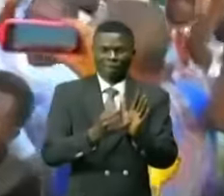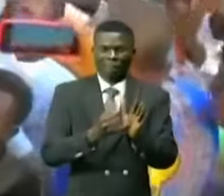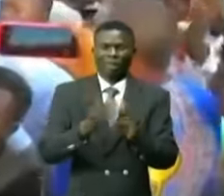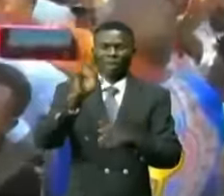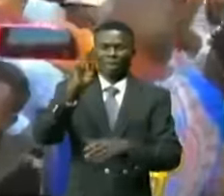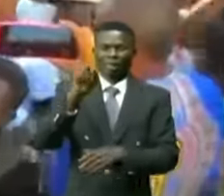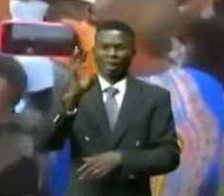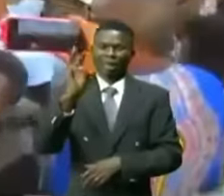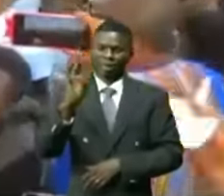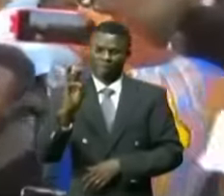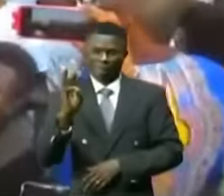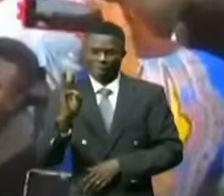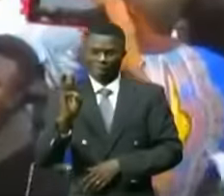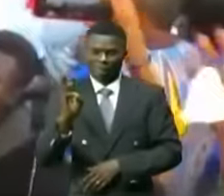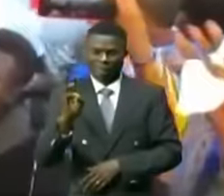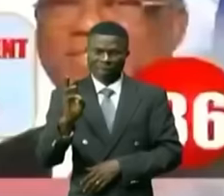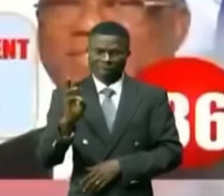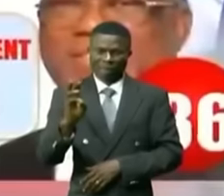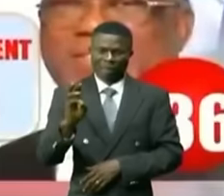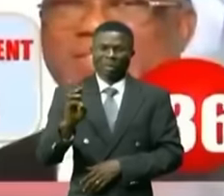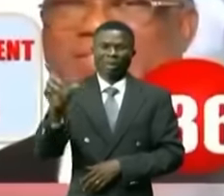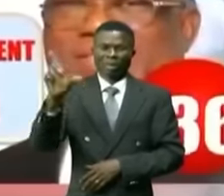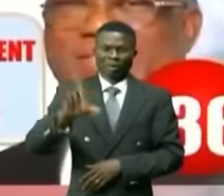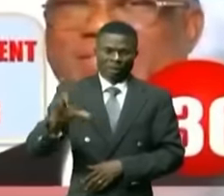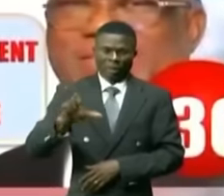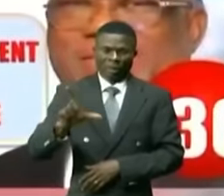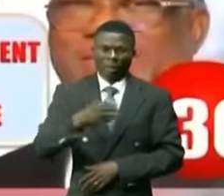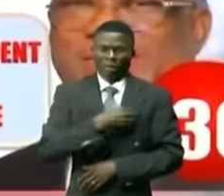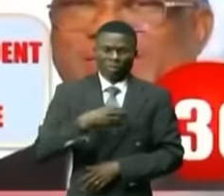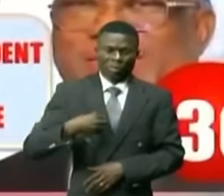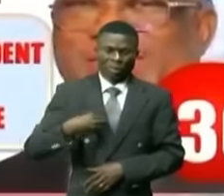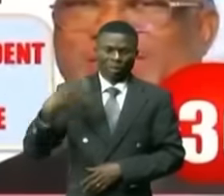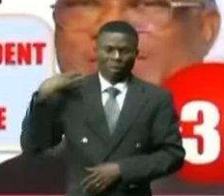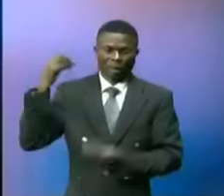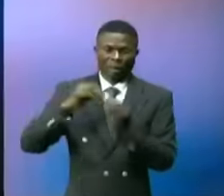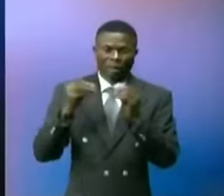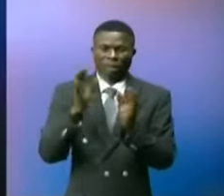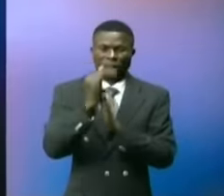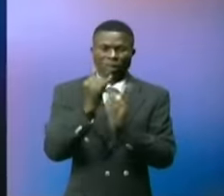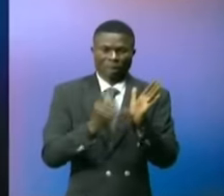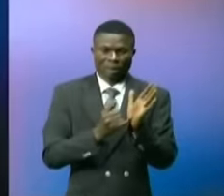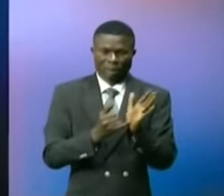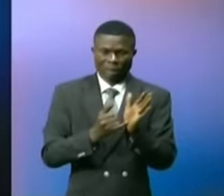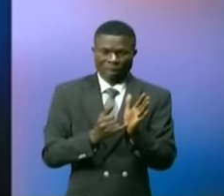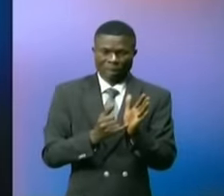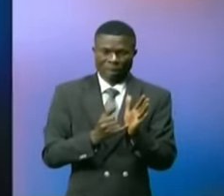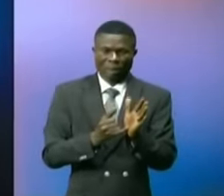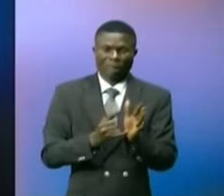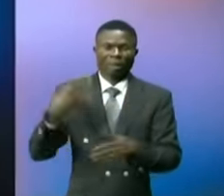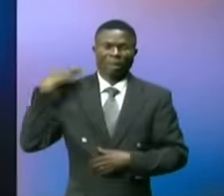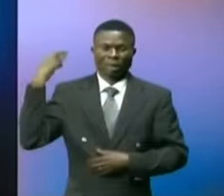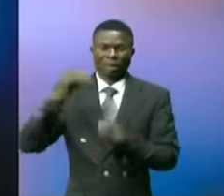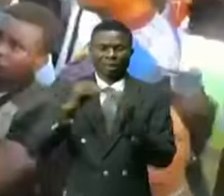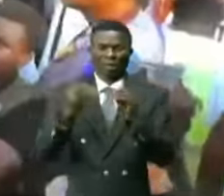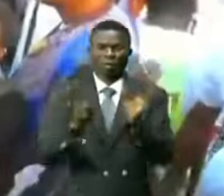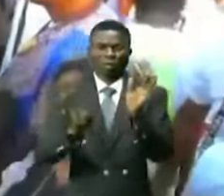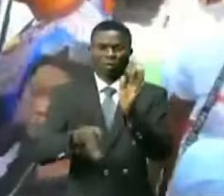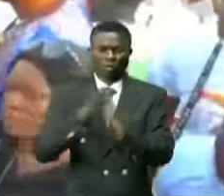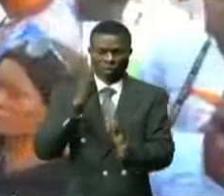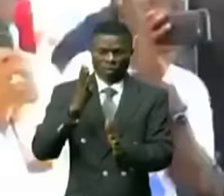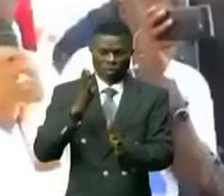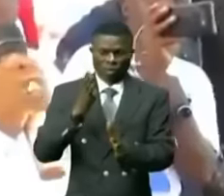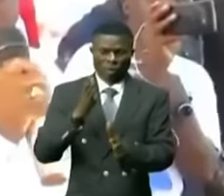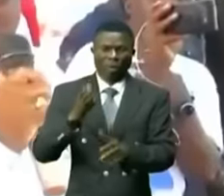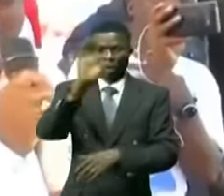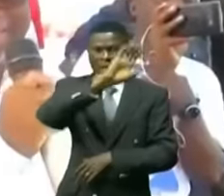À l'élection provinciale limitée, Madeleine Bolouta, candidate numéro 16, et Ghislain Ponzo, candidat numéro 14. Au